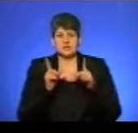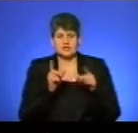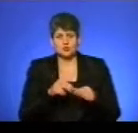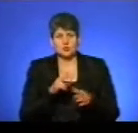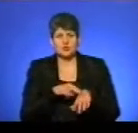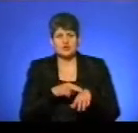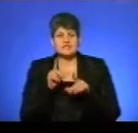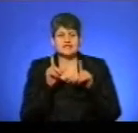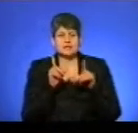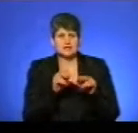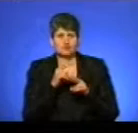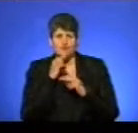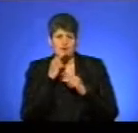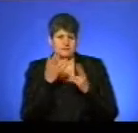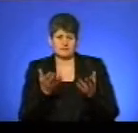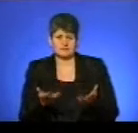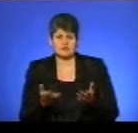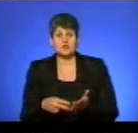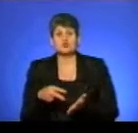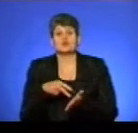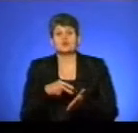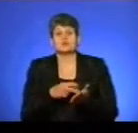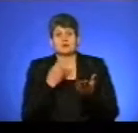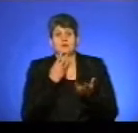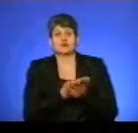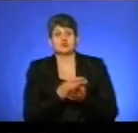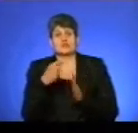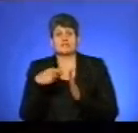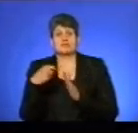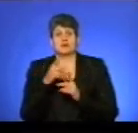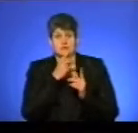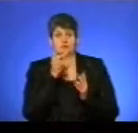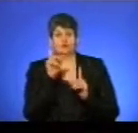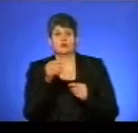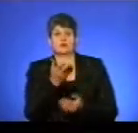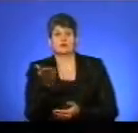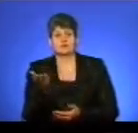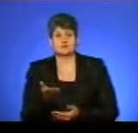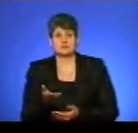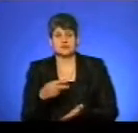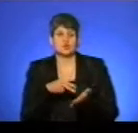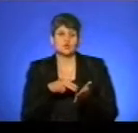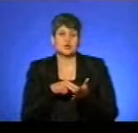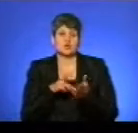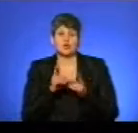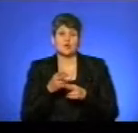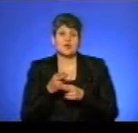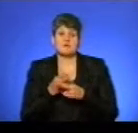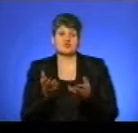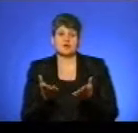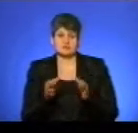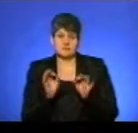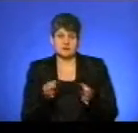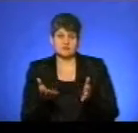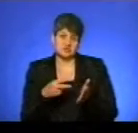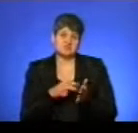звертає уваги ніякої. Стоїш собі, а ви бачите, а ви знімайте, вон поїхали. Стоїш собі, нікому не мішаєш, правда,